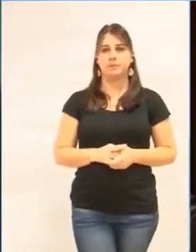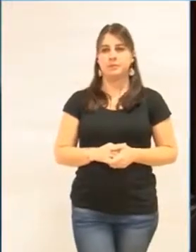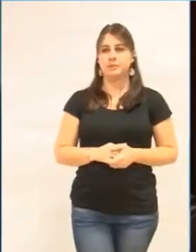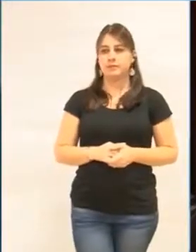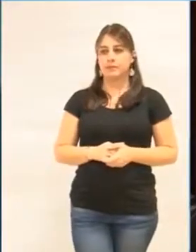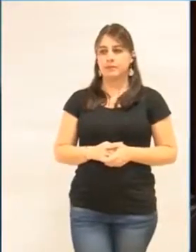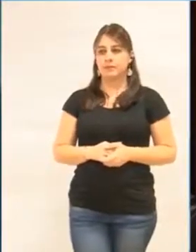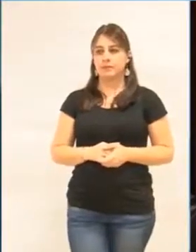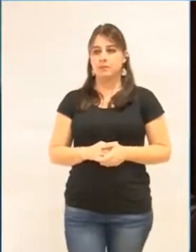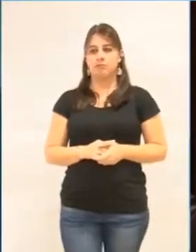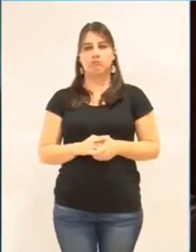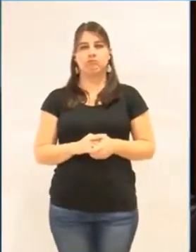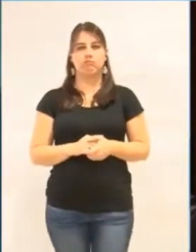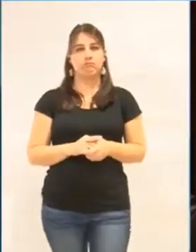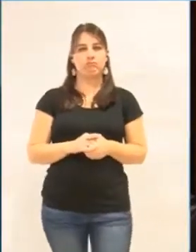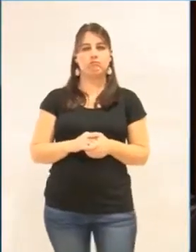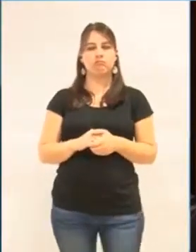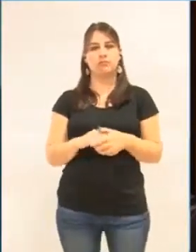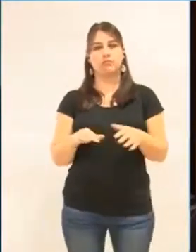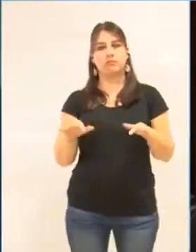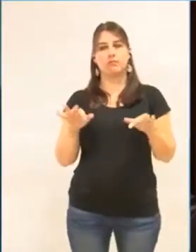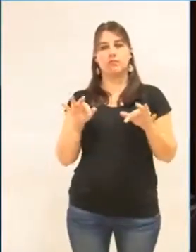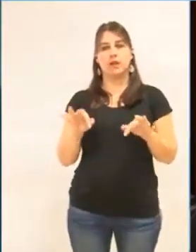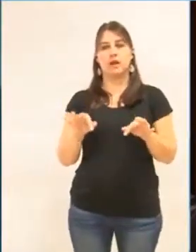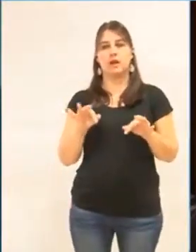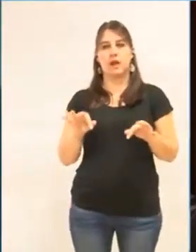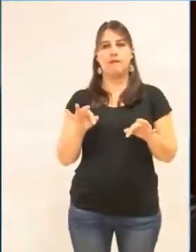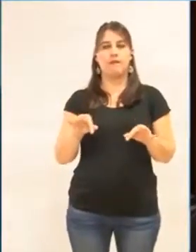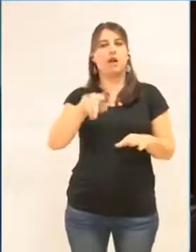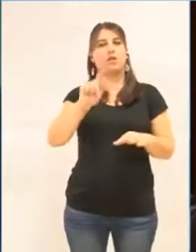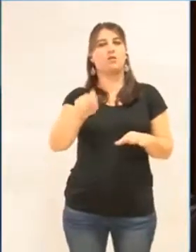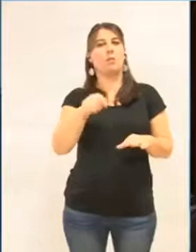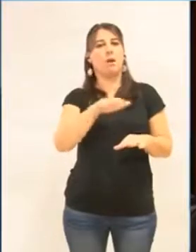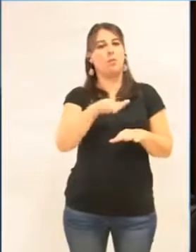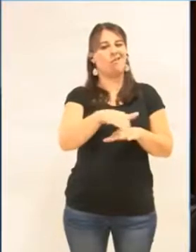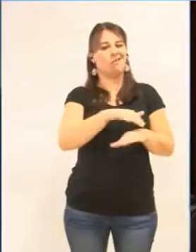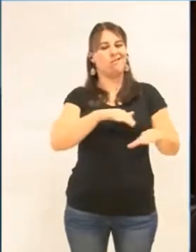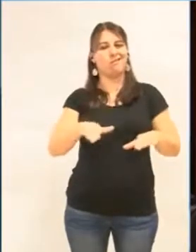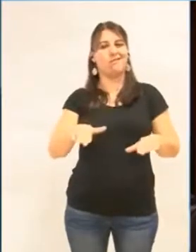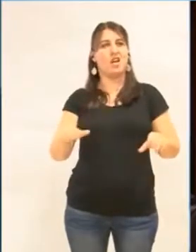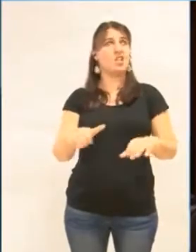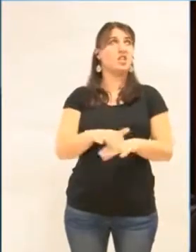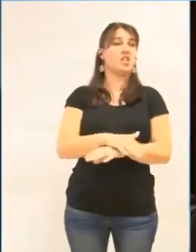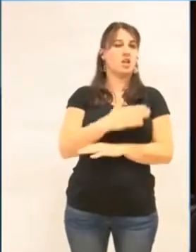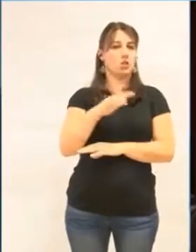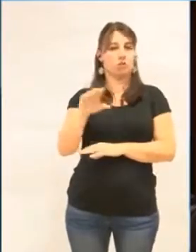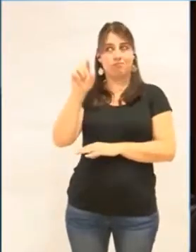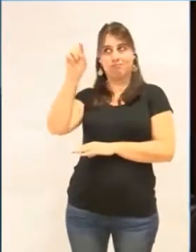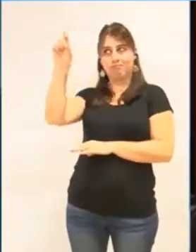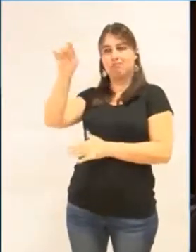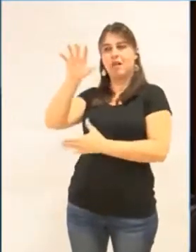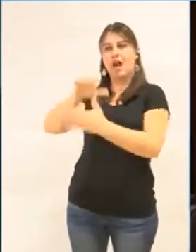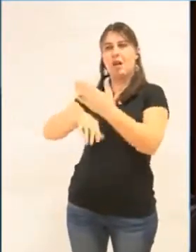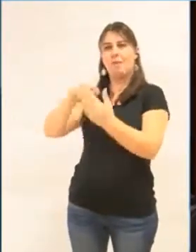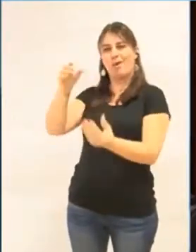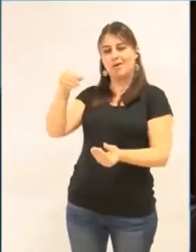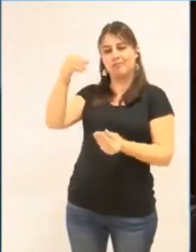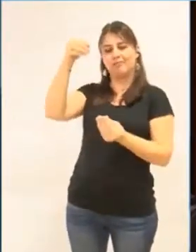Ces points-là ne doivent pourtant pas obérer un autre point important du rapport de la CRC. Il